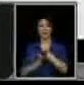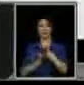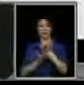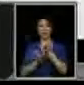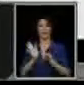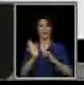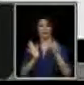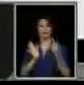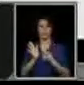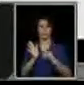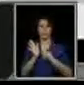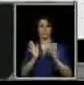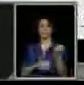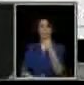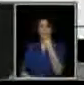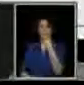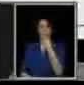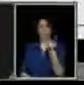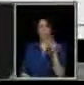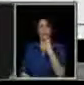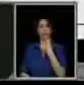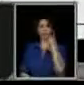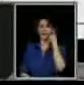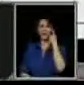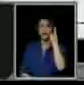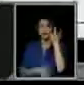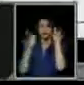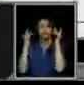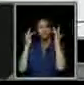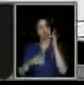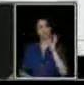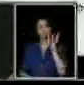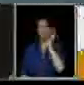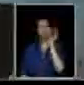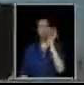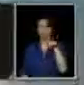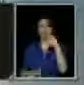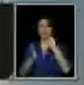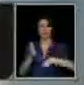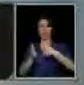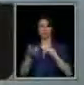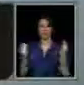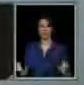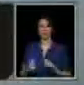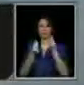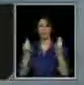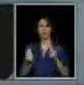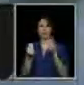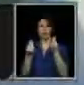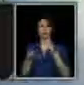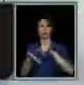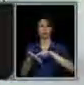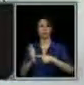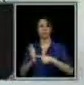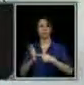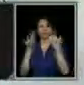דאגה לסיפוק צורכיו היומיומיים השוטפים של החסוי, רכישת מוצרים עבור החסוי לשיפור רווחתו. האפוטרופוסית שלו היא לא עונה, אי